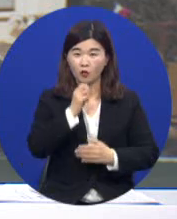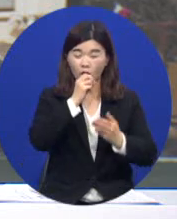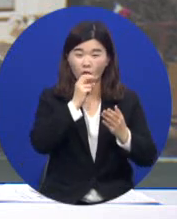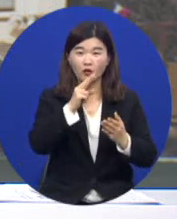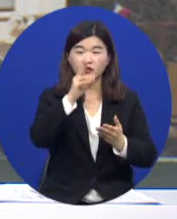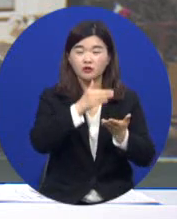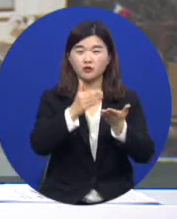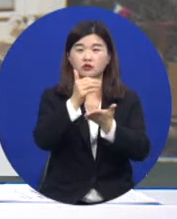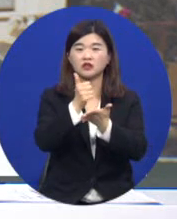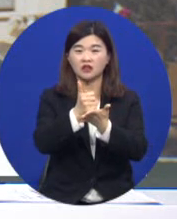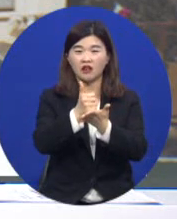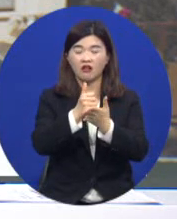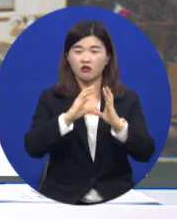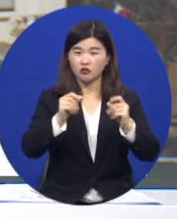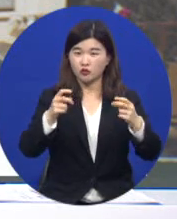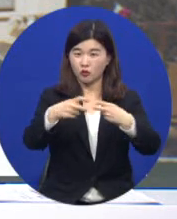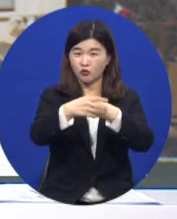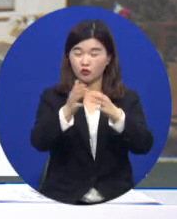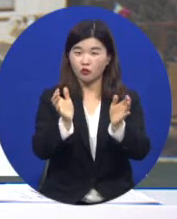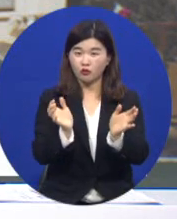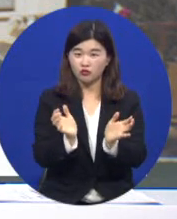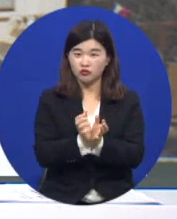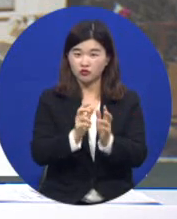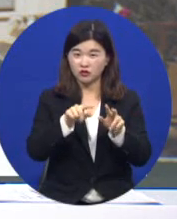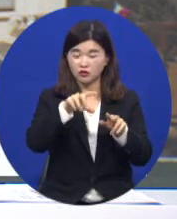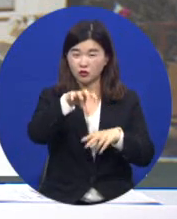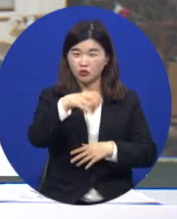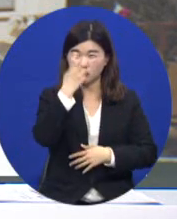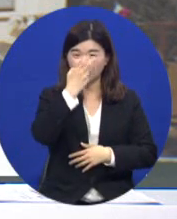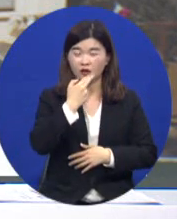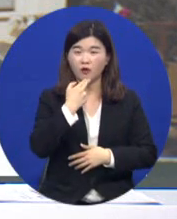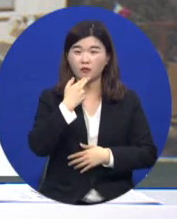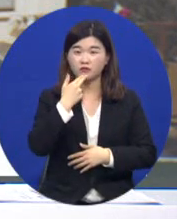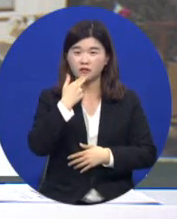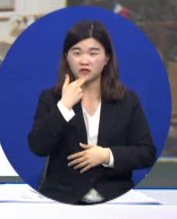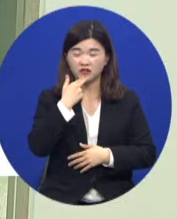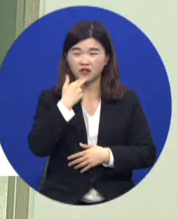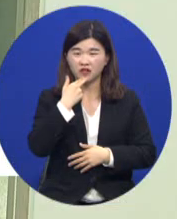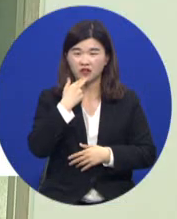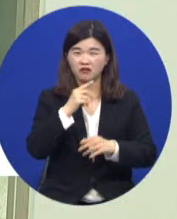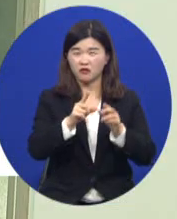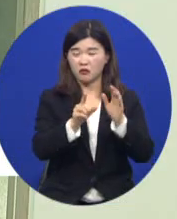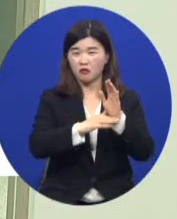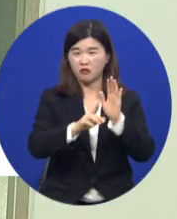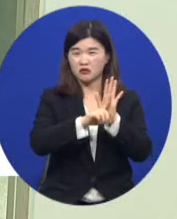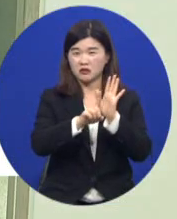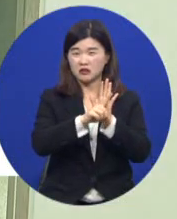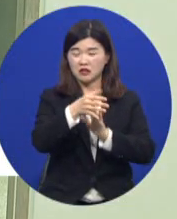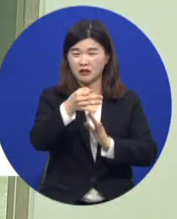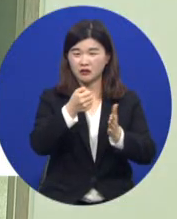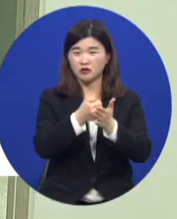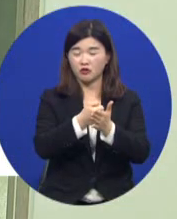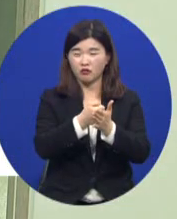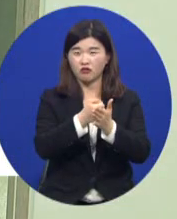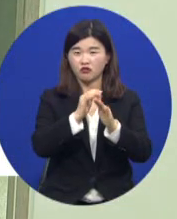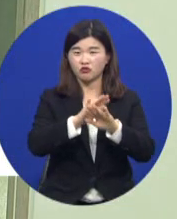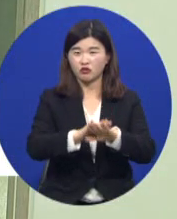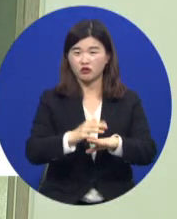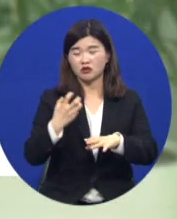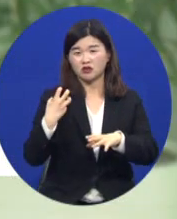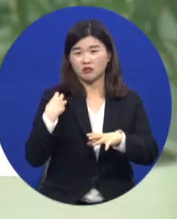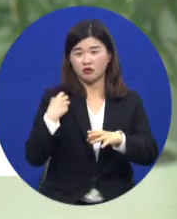원희룡 제주도지사는 국토교통부가 현장 조사도 없이 표준주택 공시가격을 산정해놓고서는